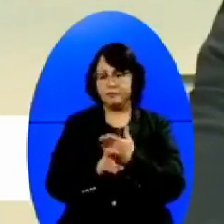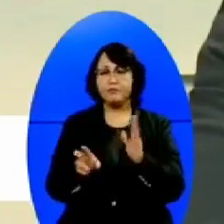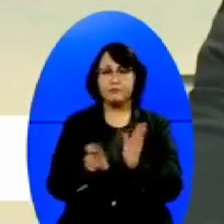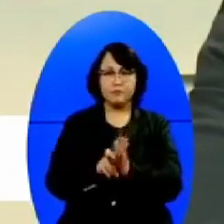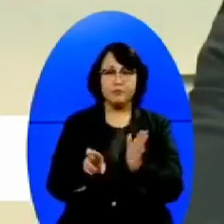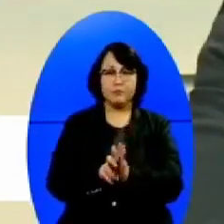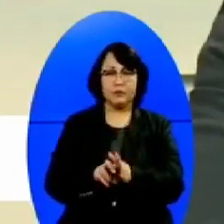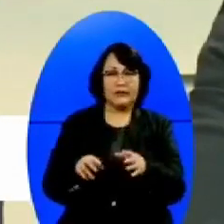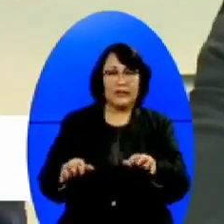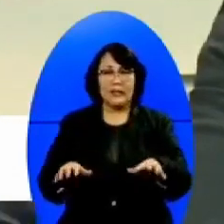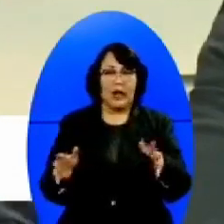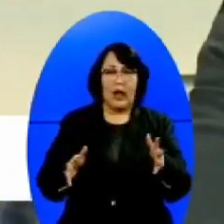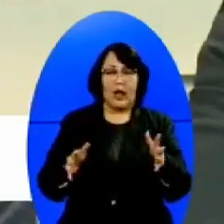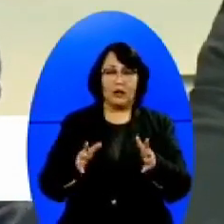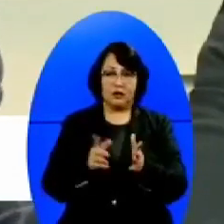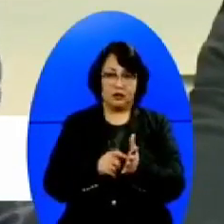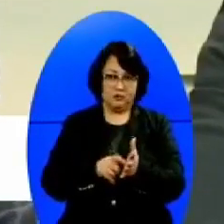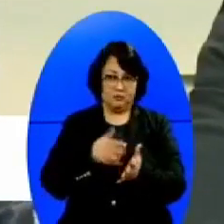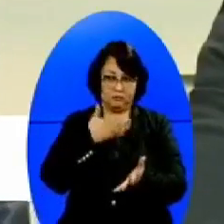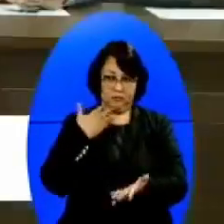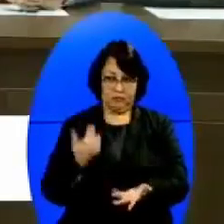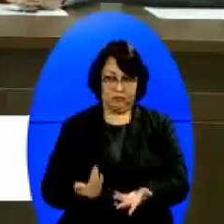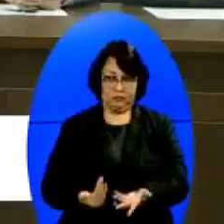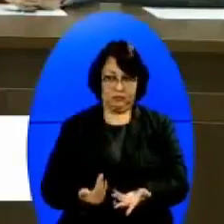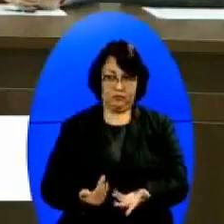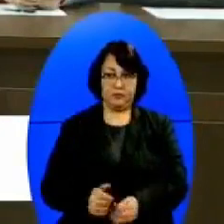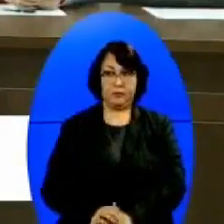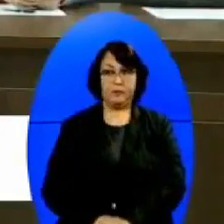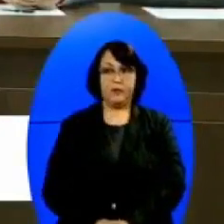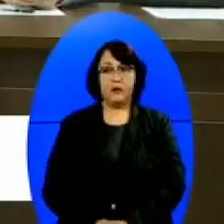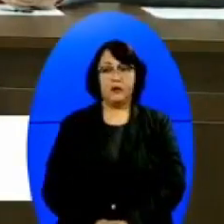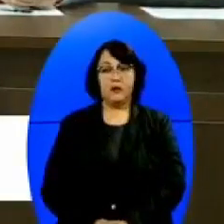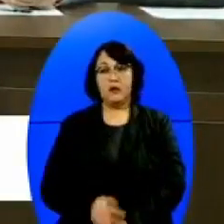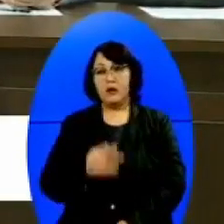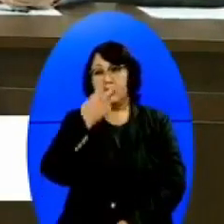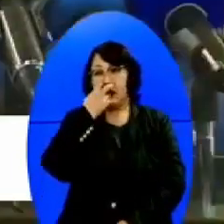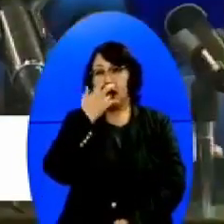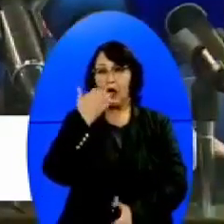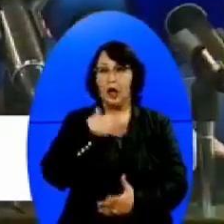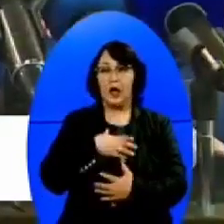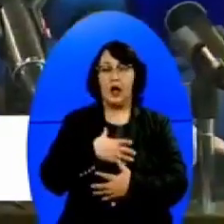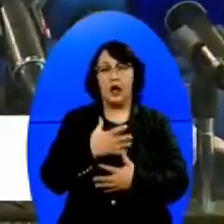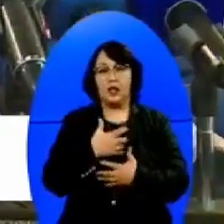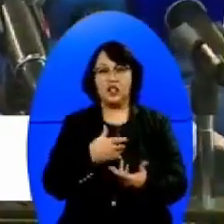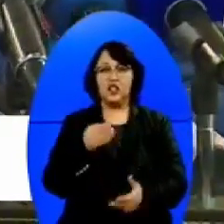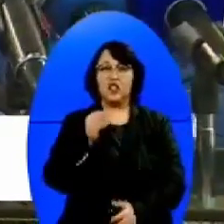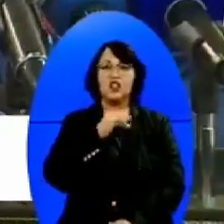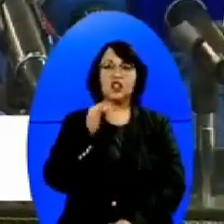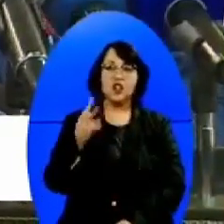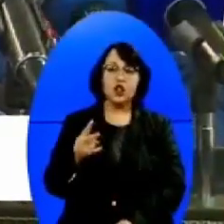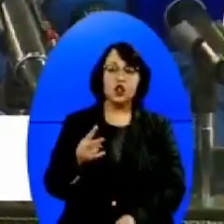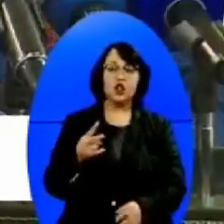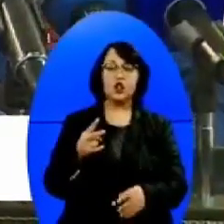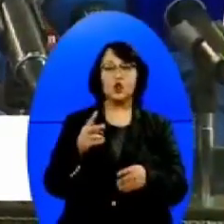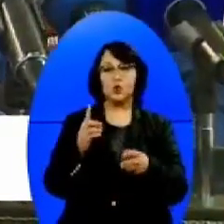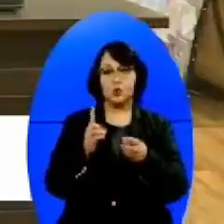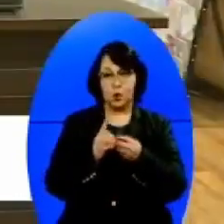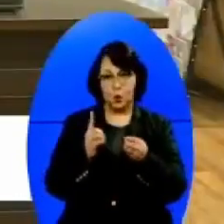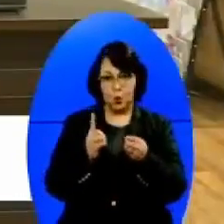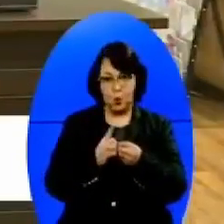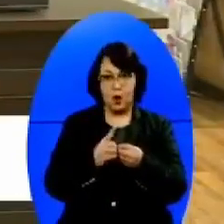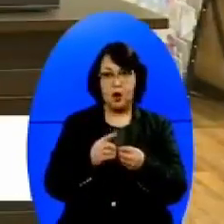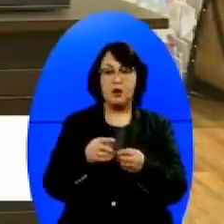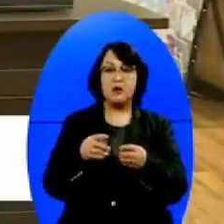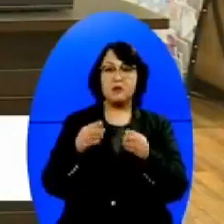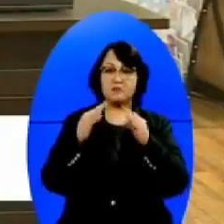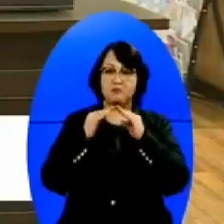огт шаардлага байхгүй. Гэртэн тийм мэдрэгч тавьсан байвал. Угаартах эрсдэл энгийн зуухтай байшинтай айлуудад өндөр байгааг